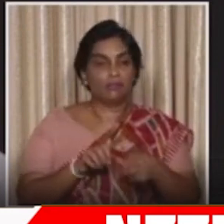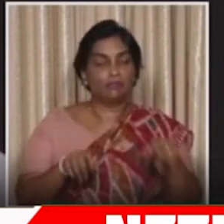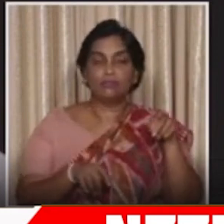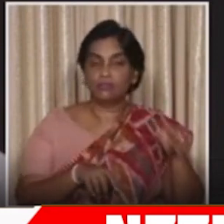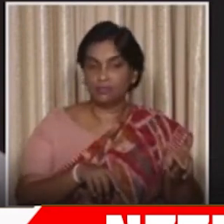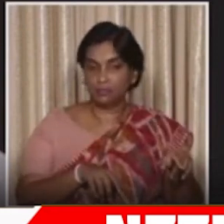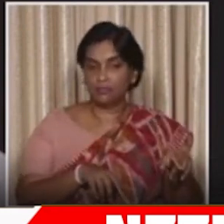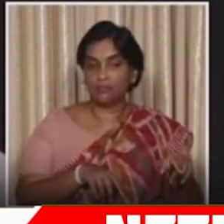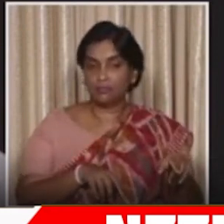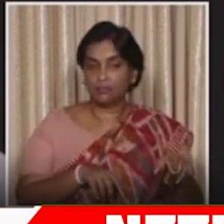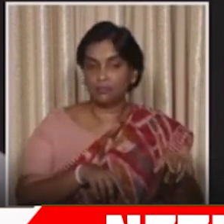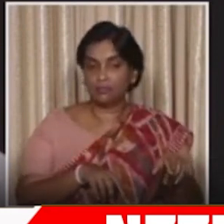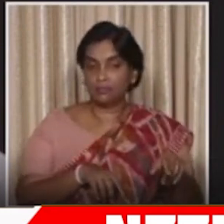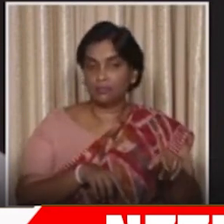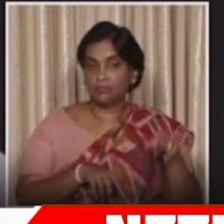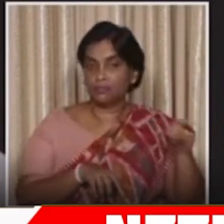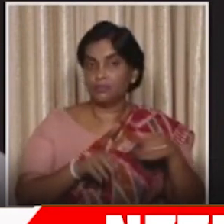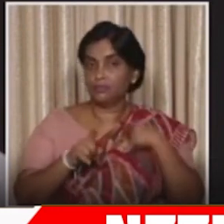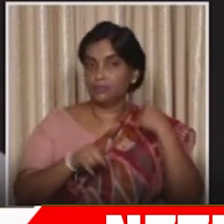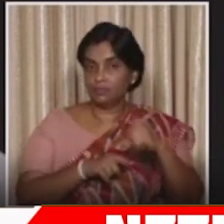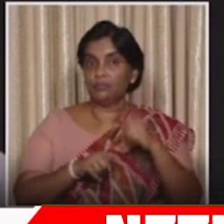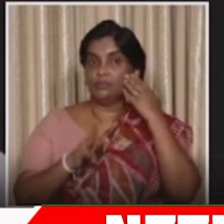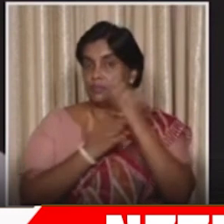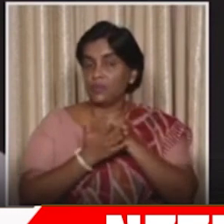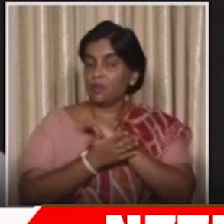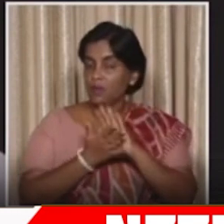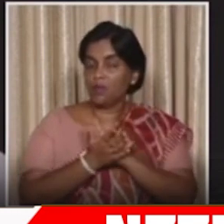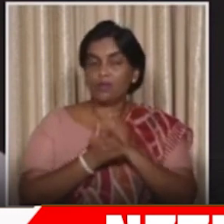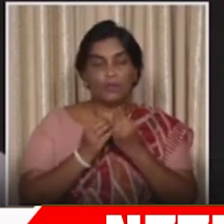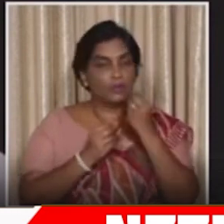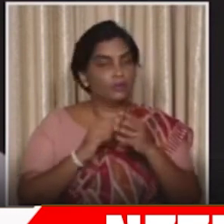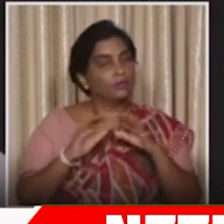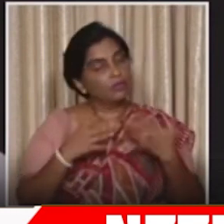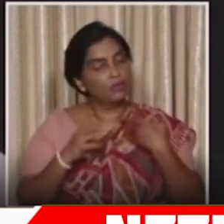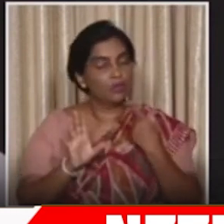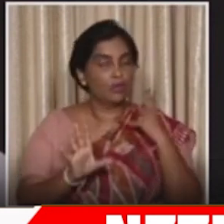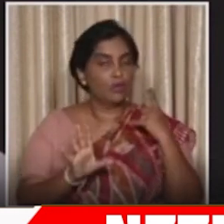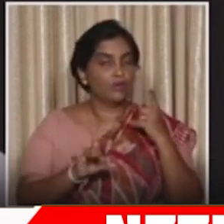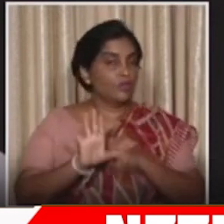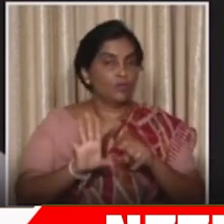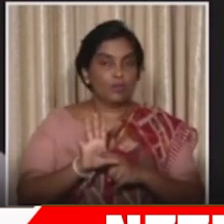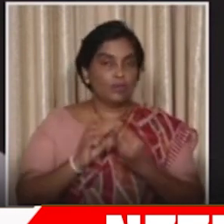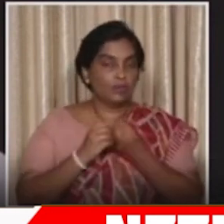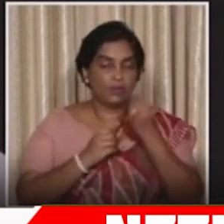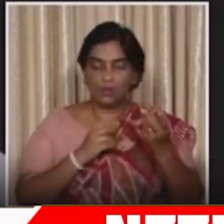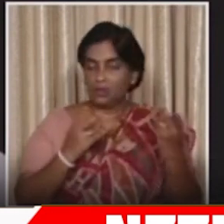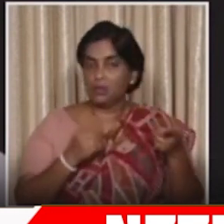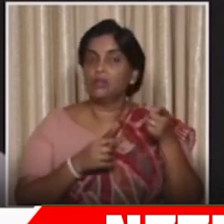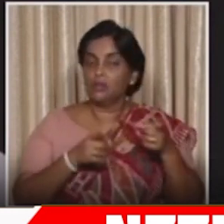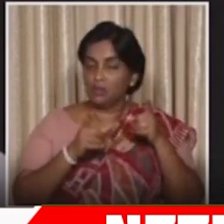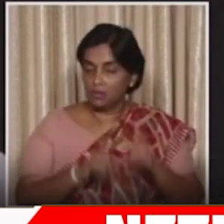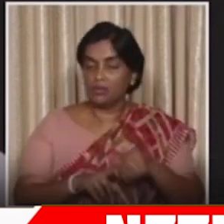ඒ පළාත්වලට යවද්දි ඒ යවන තැන්වල ආරක්ෂාව ඒ සියල්ල ලබා දෙනවා. ඒ වගේම කිසිදු යුද පුහුණුවක් මේ අයට ලබා දෙන්නේ නැහැ. මේ